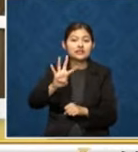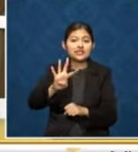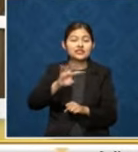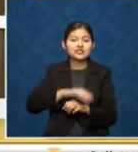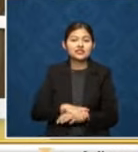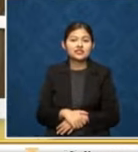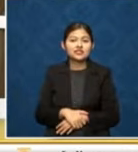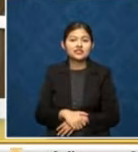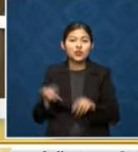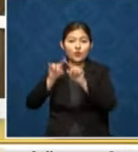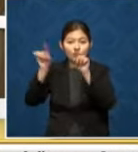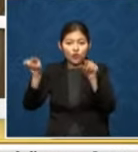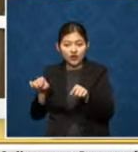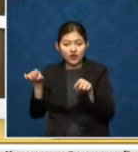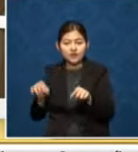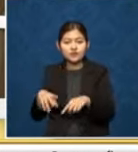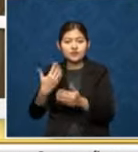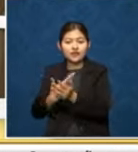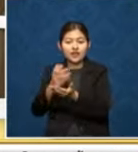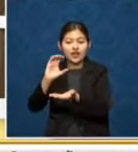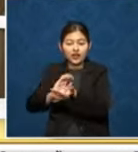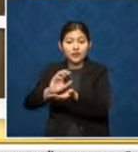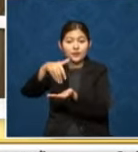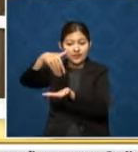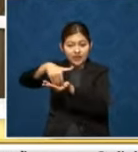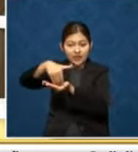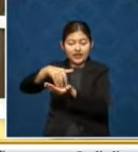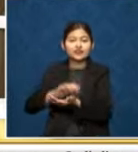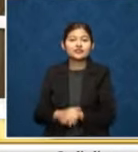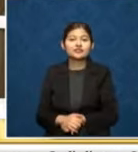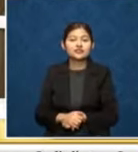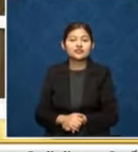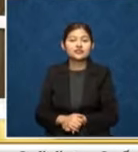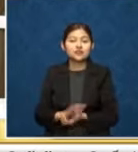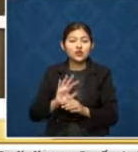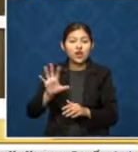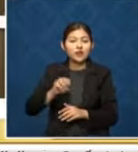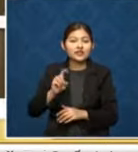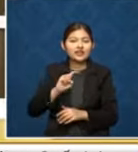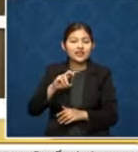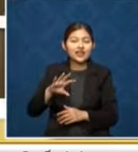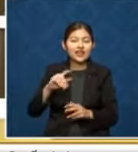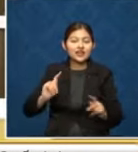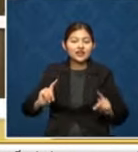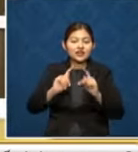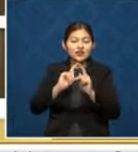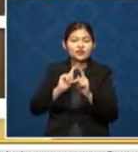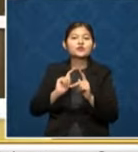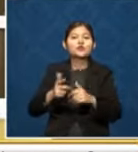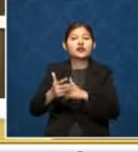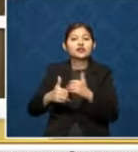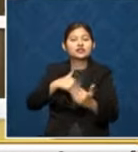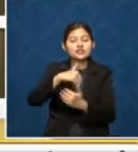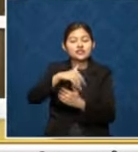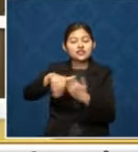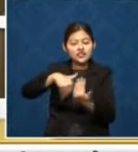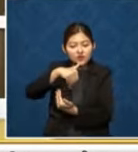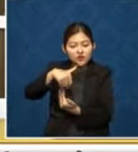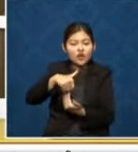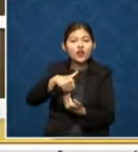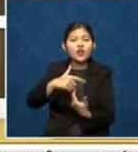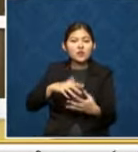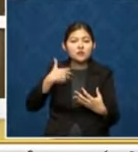2564แล้วมีวงเล็บด้วยนะครับว่างบกลางโดยกรมทรัพยากรน้ำบาดาลนะครับกระทรวงทรัพยากรธรรมชาติและสิ่งแวดล้อมนะครับซึ่งมีหลายสิ